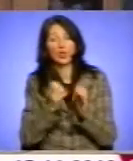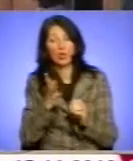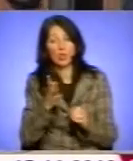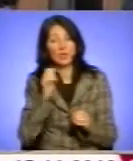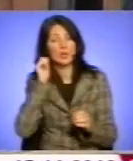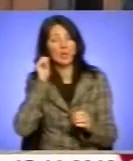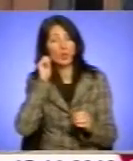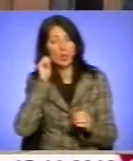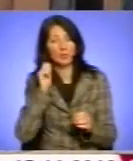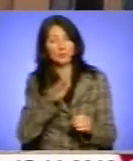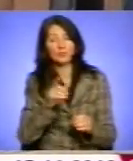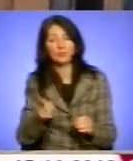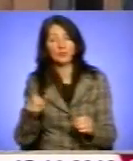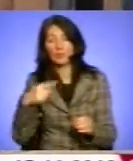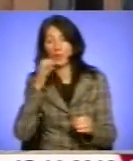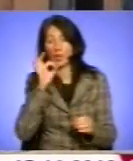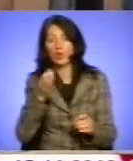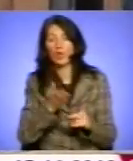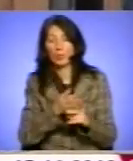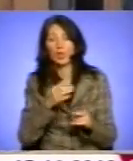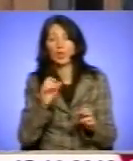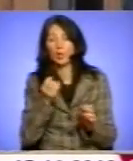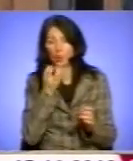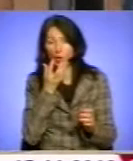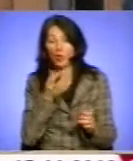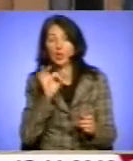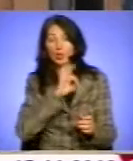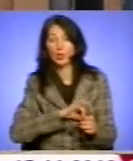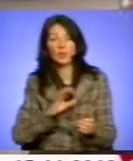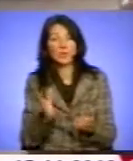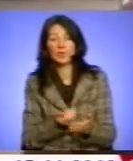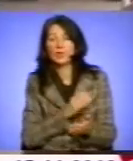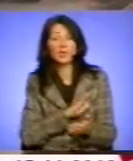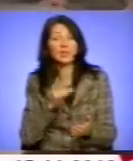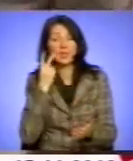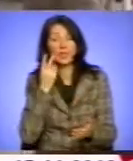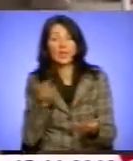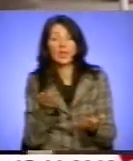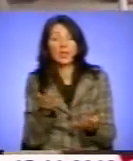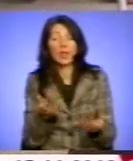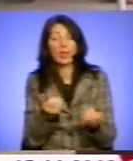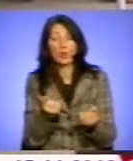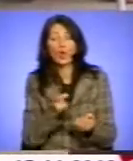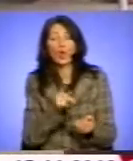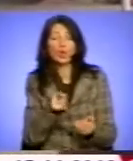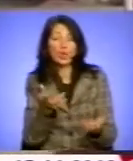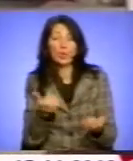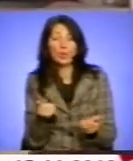Жителі області кажуть, пільги – річ добра, та скористатися ними вдається не завжди. Та де я беру? Хто там